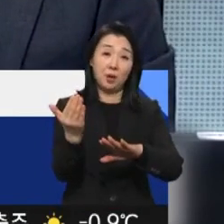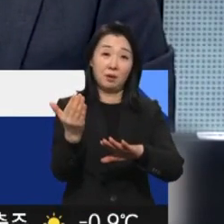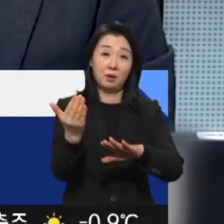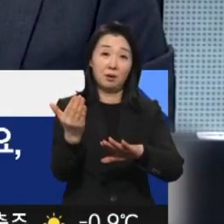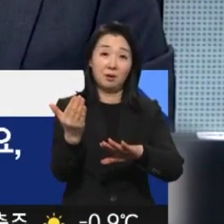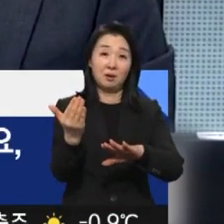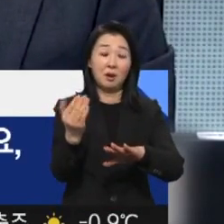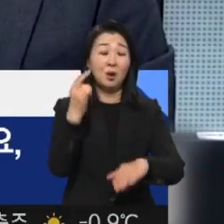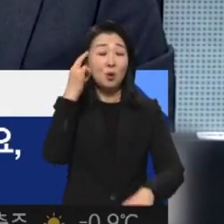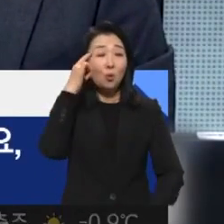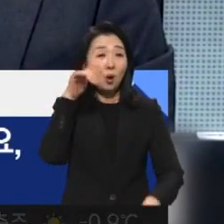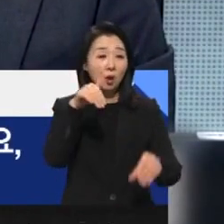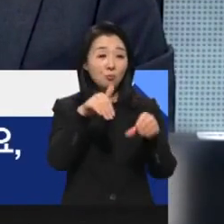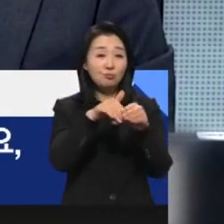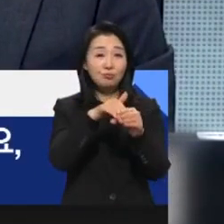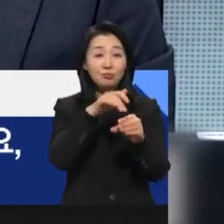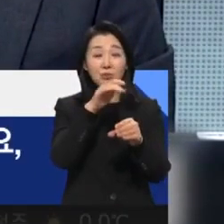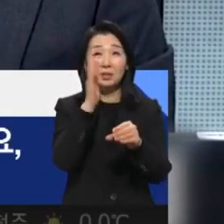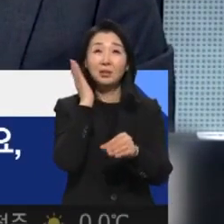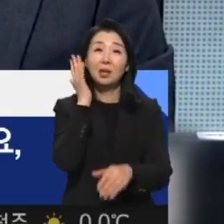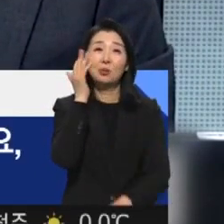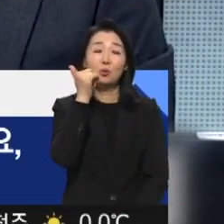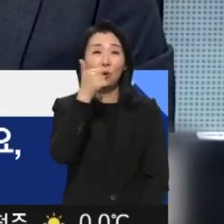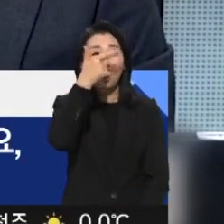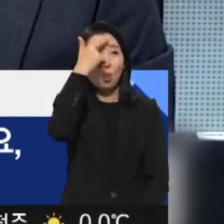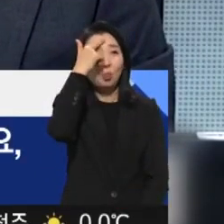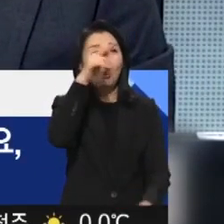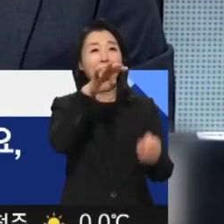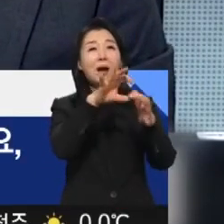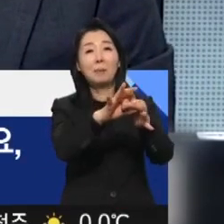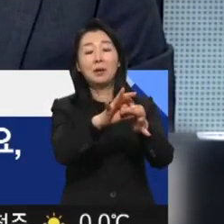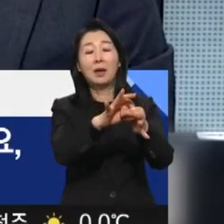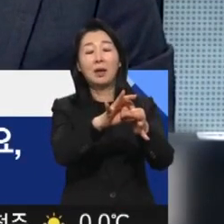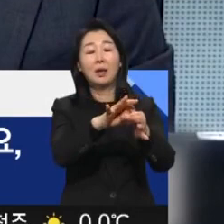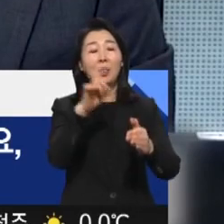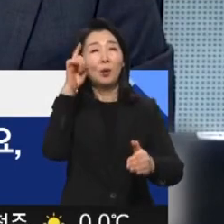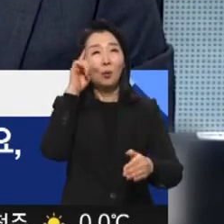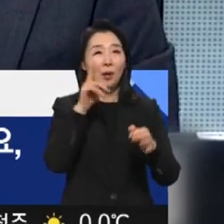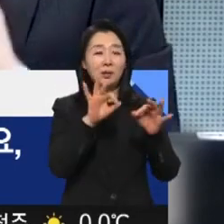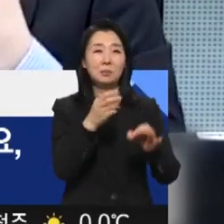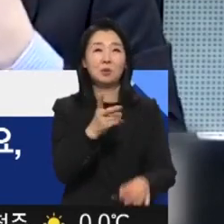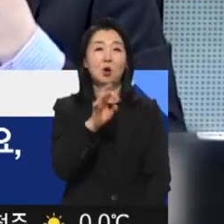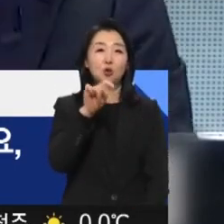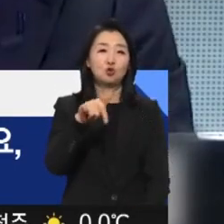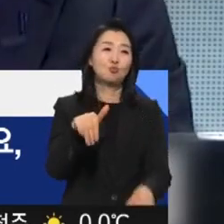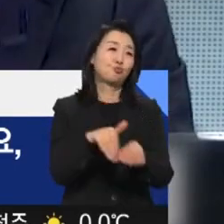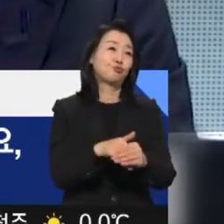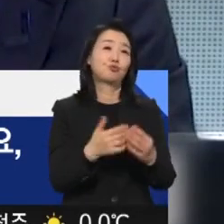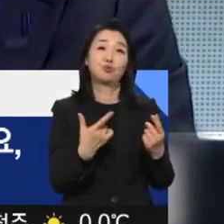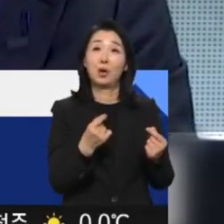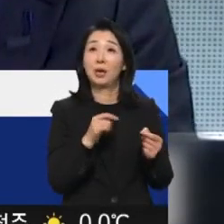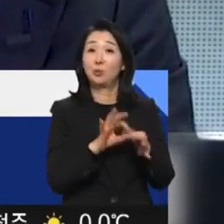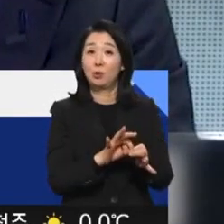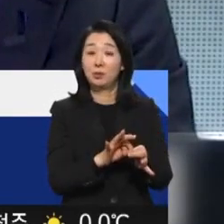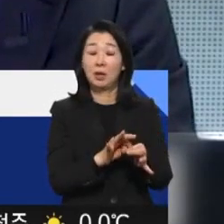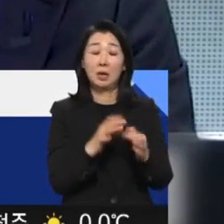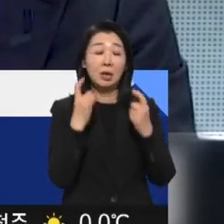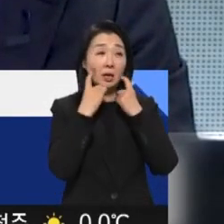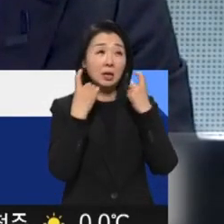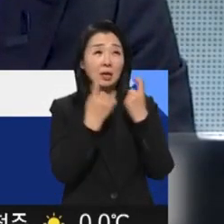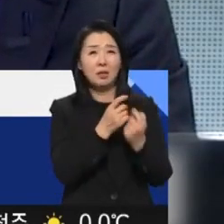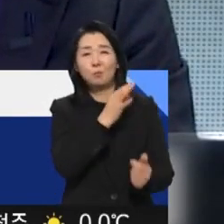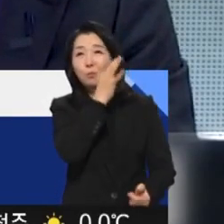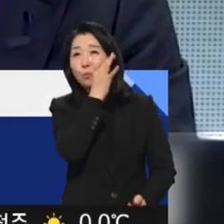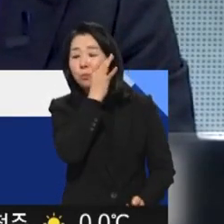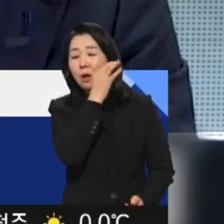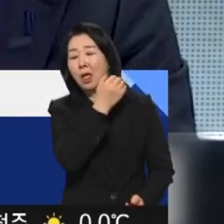그러니까 어떻게 보면 문재인 대통령도 노무현 가문으로 묶이는 것이죠. 김경수, 문재인 마찬가지로. 김경수 개인에 대한 모욕을